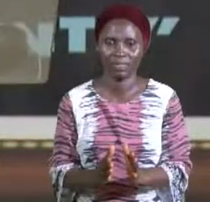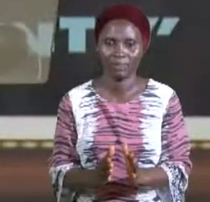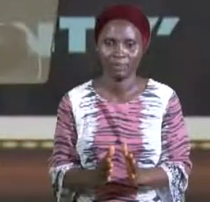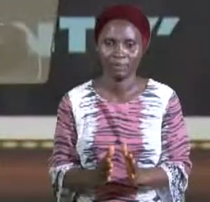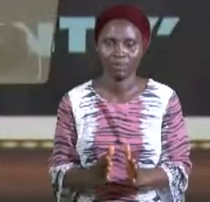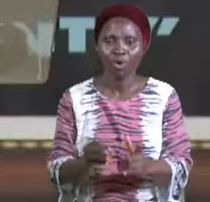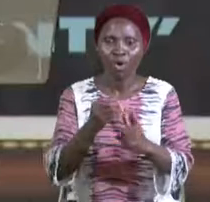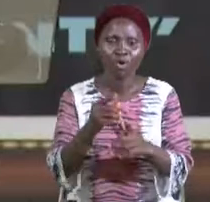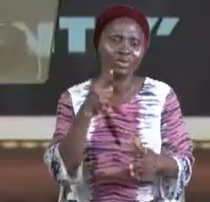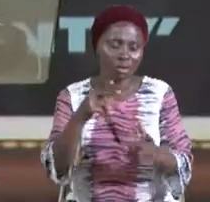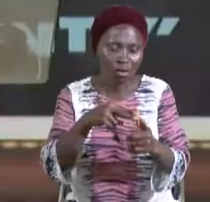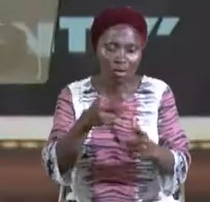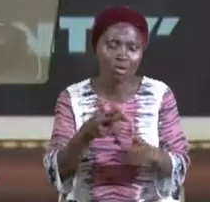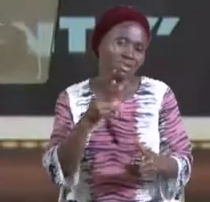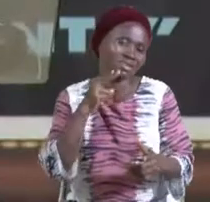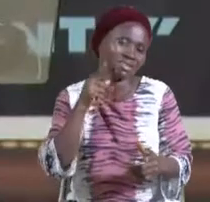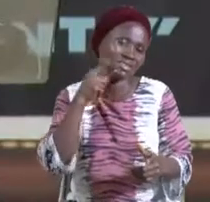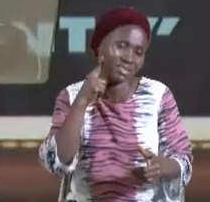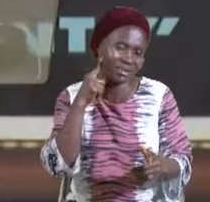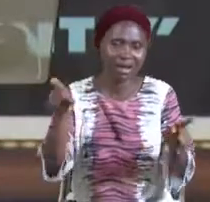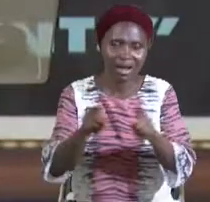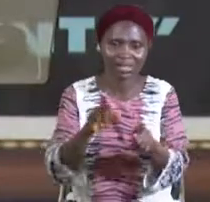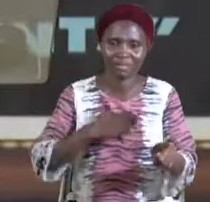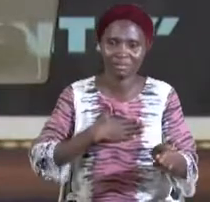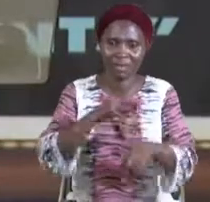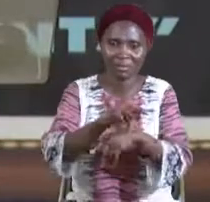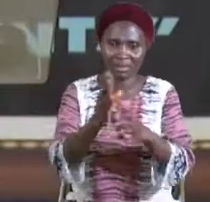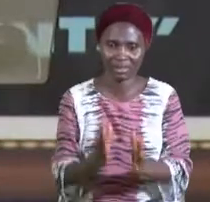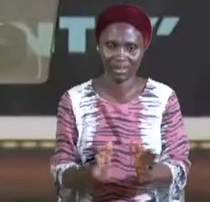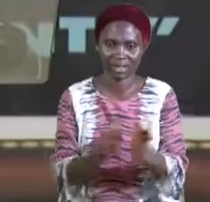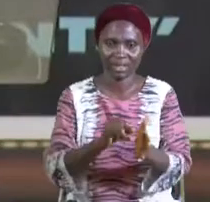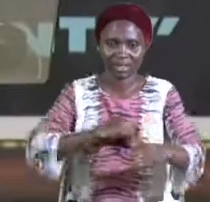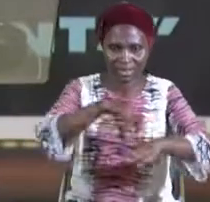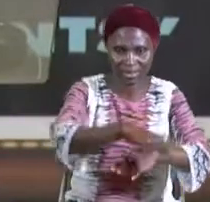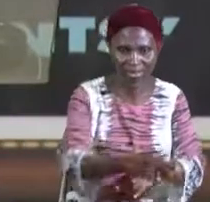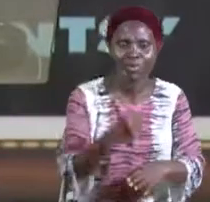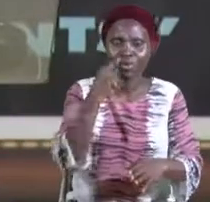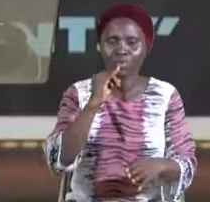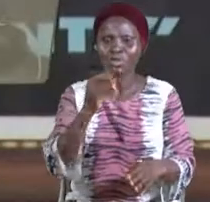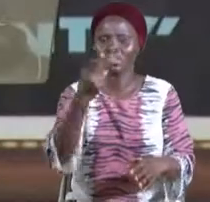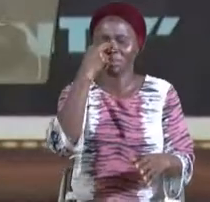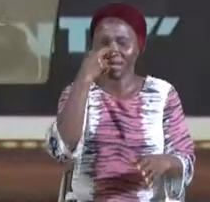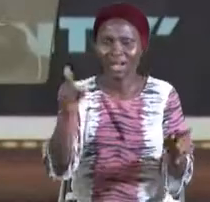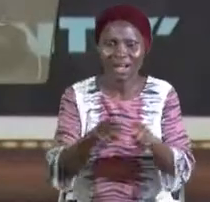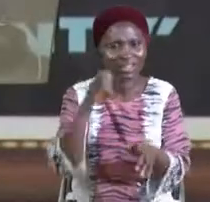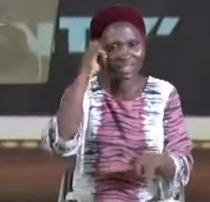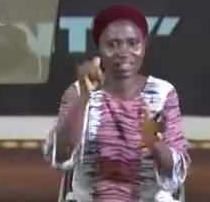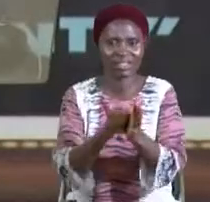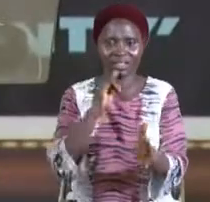Sourd, et sourd comme mon messager que j'envoie. Qui est aveugle comme l'ami de